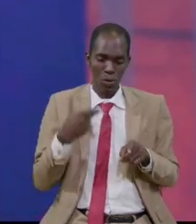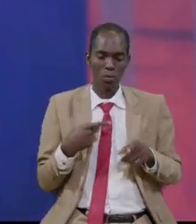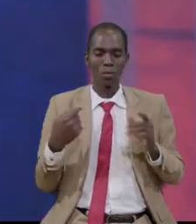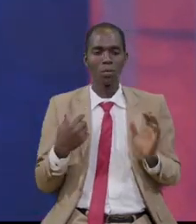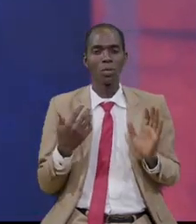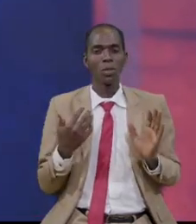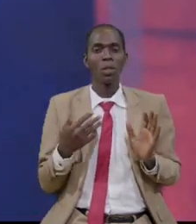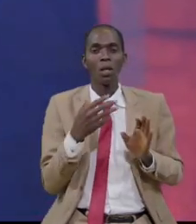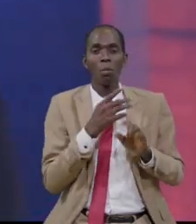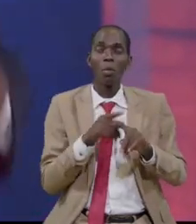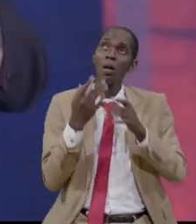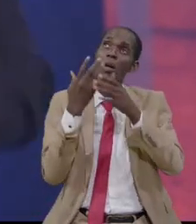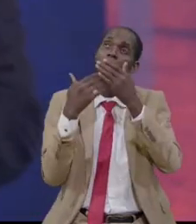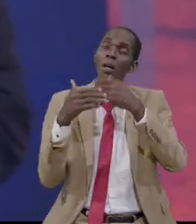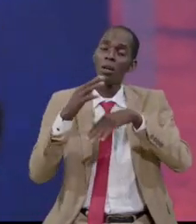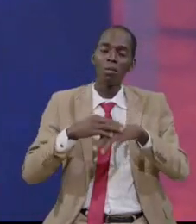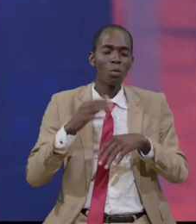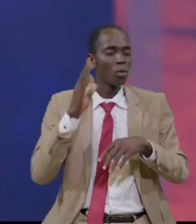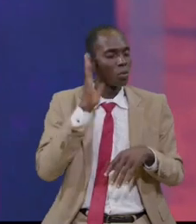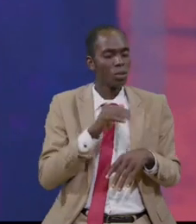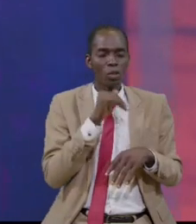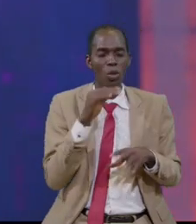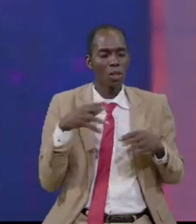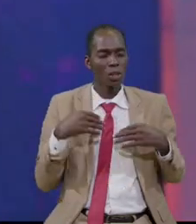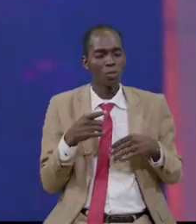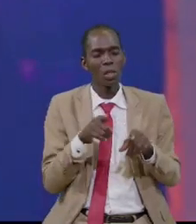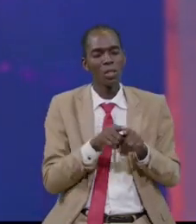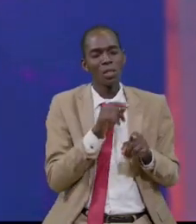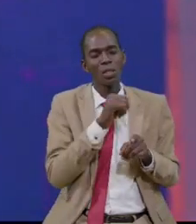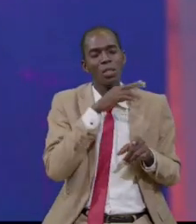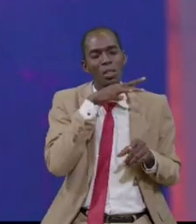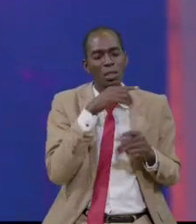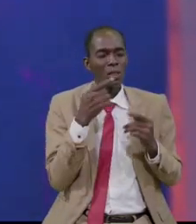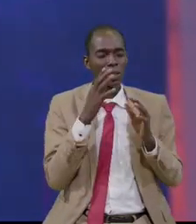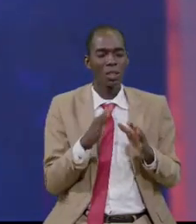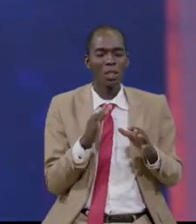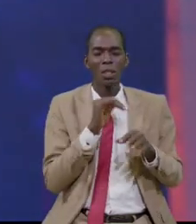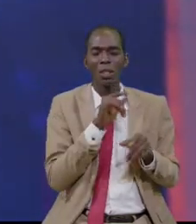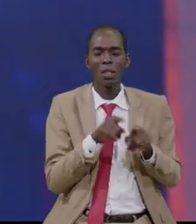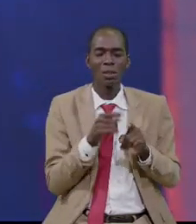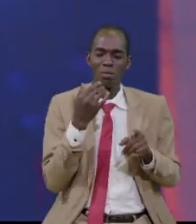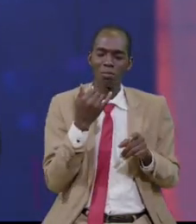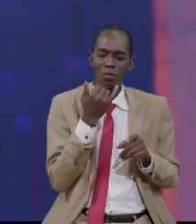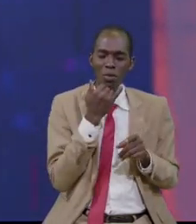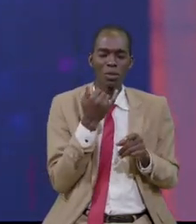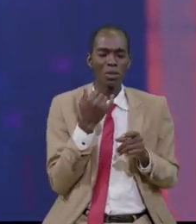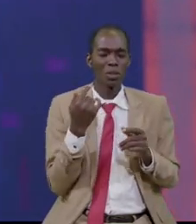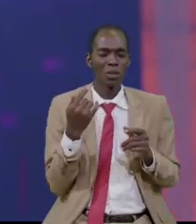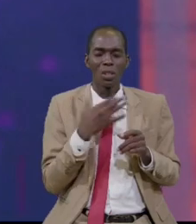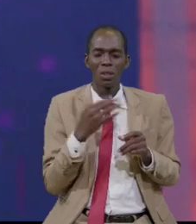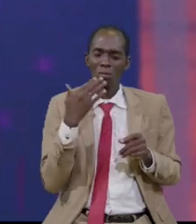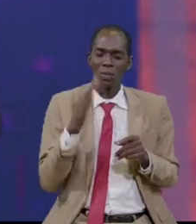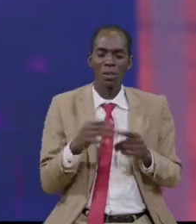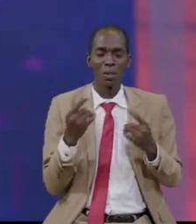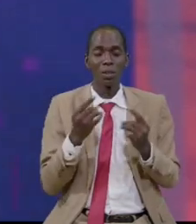ne va pas t'accepter. Comme un pécheur sale, comme un pécheur souillé, comme un pécheur défiant,